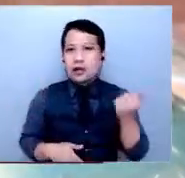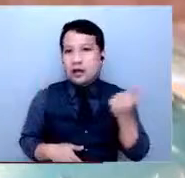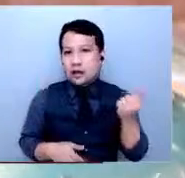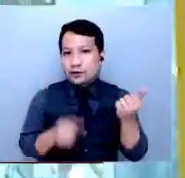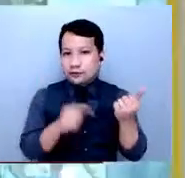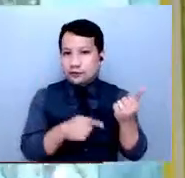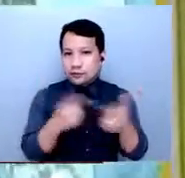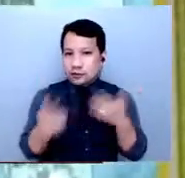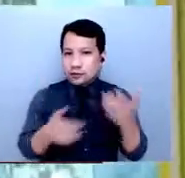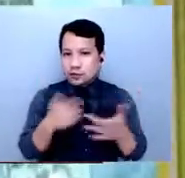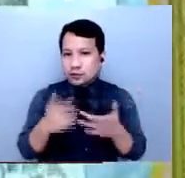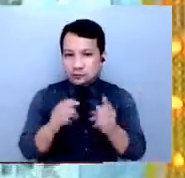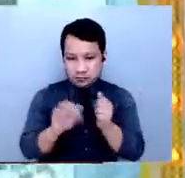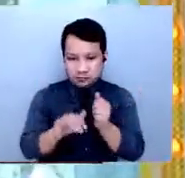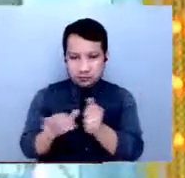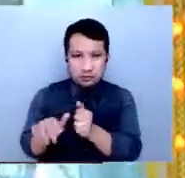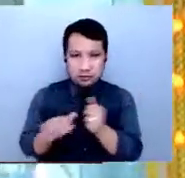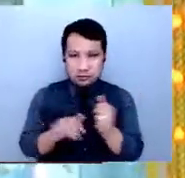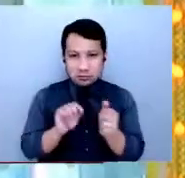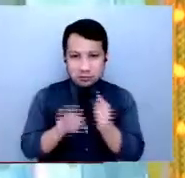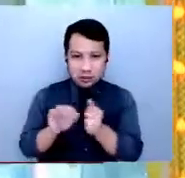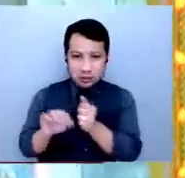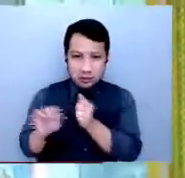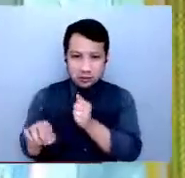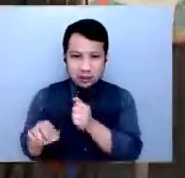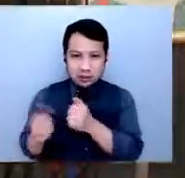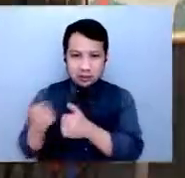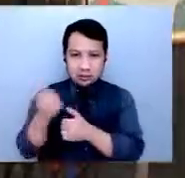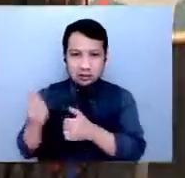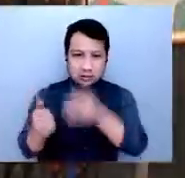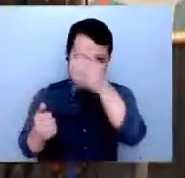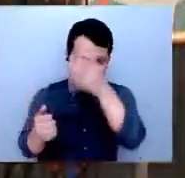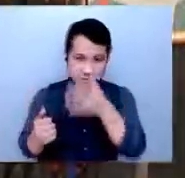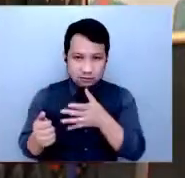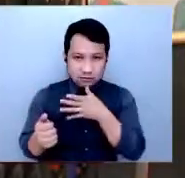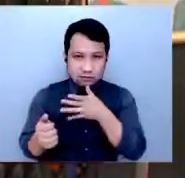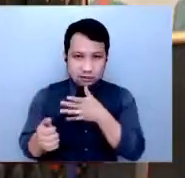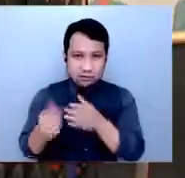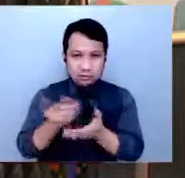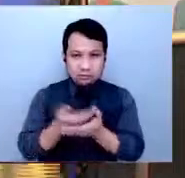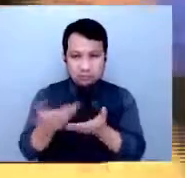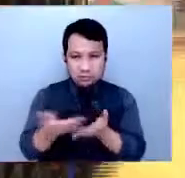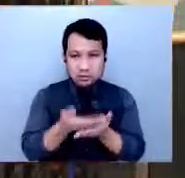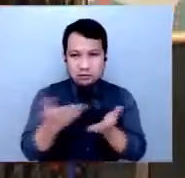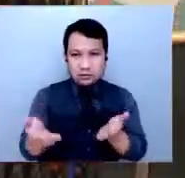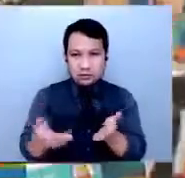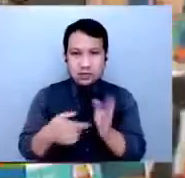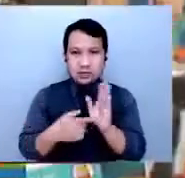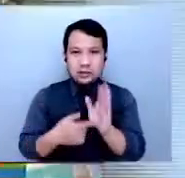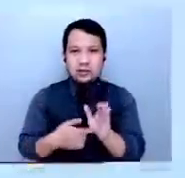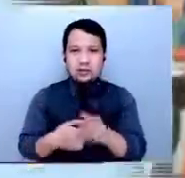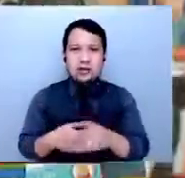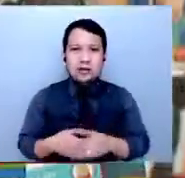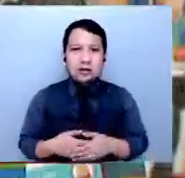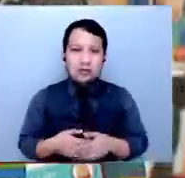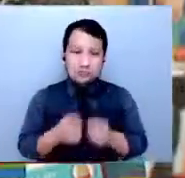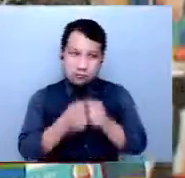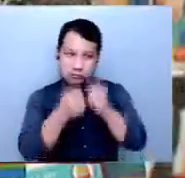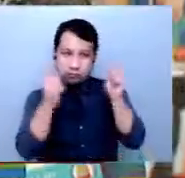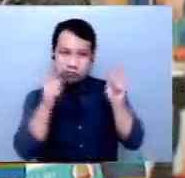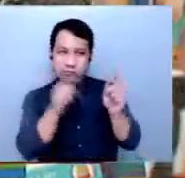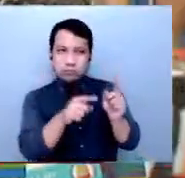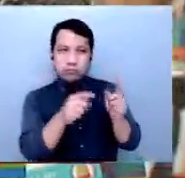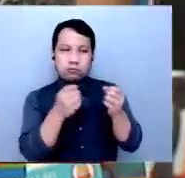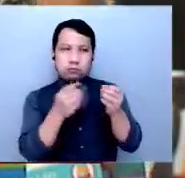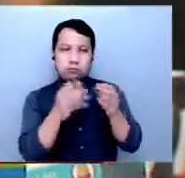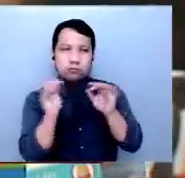sa paglalaro sa arcade. Habang ang mga magulang, namimili na ng mga pangregalo. Pero nagulat daw sila sa dami ng